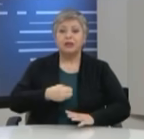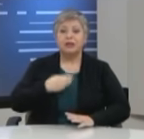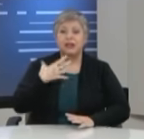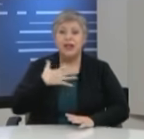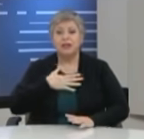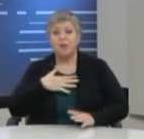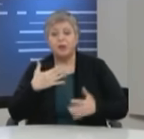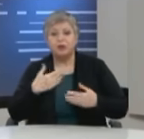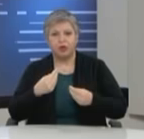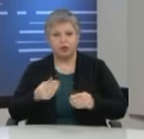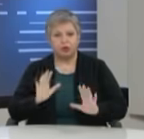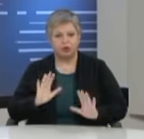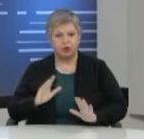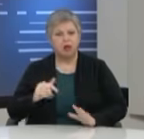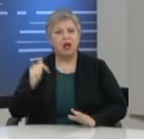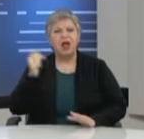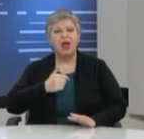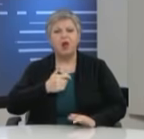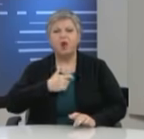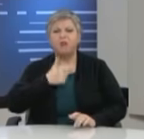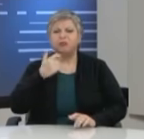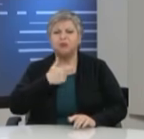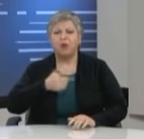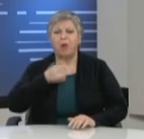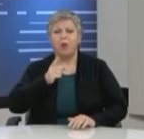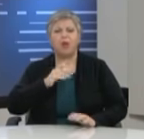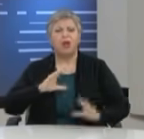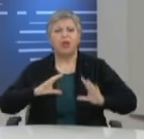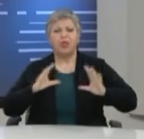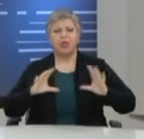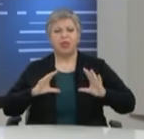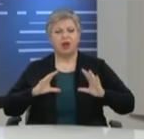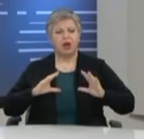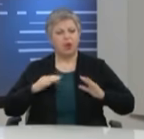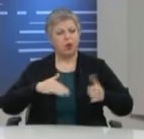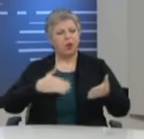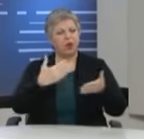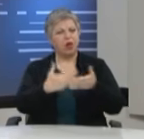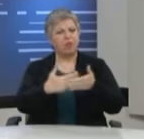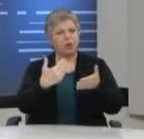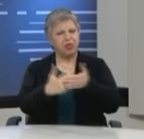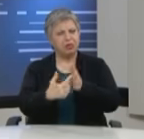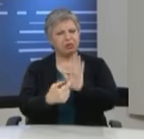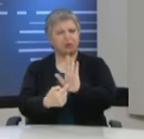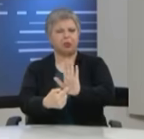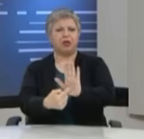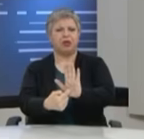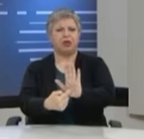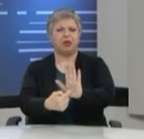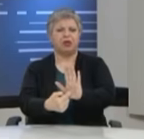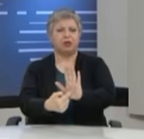επιχειρήματα, όχι με φωνές και με συνθήματα. Προσωπικά, οφείλω παρακαλώ να